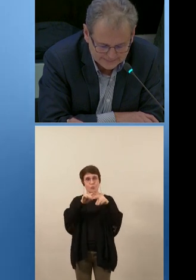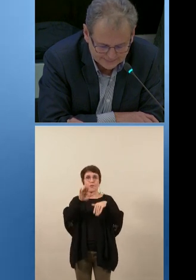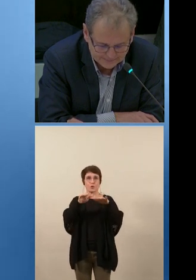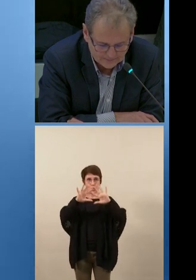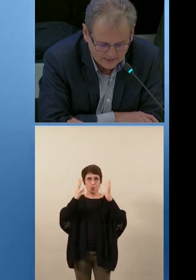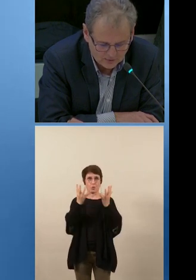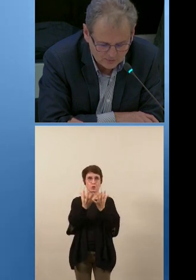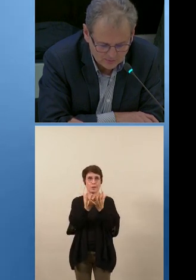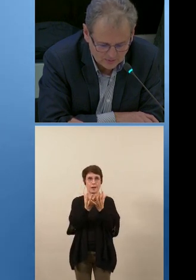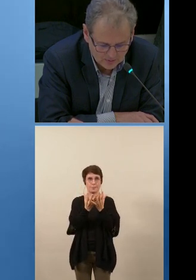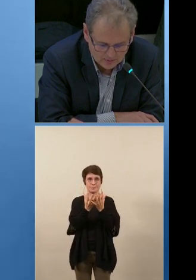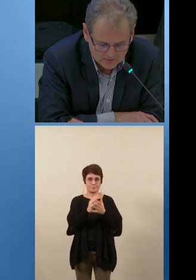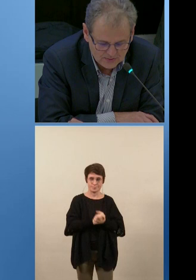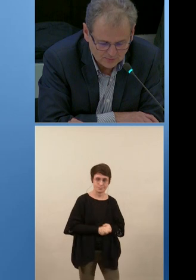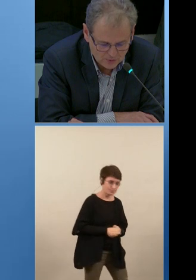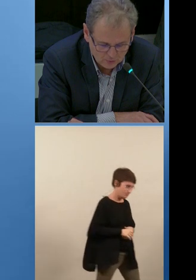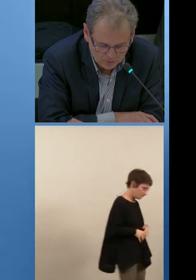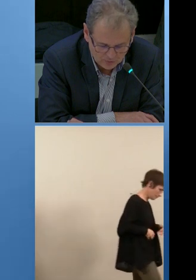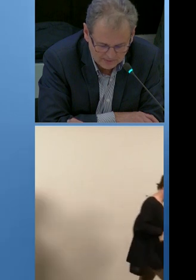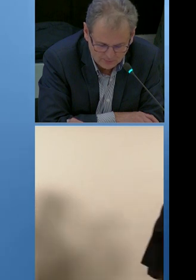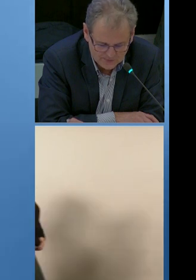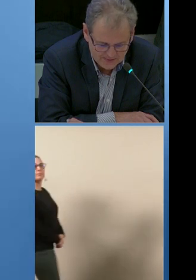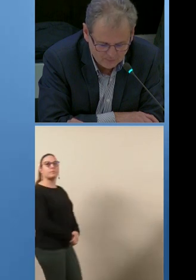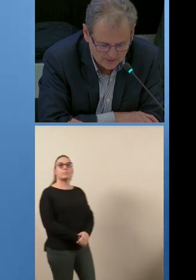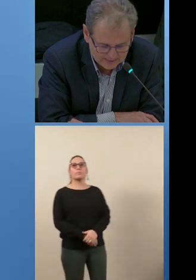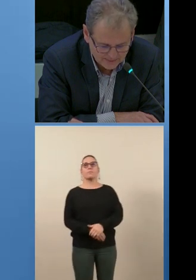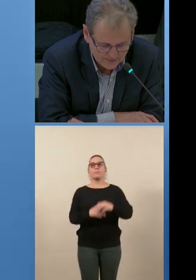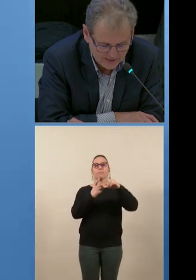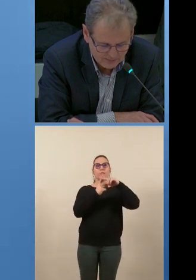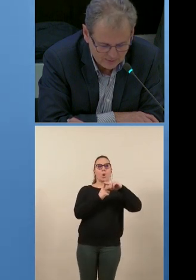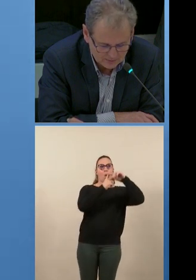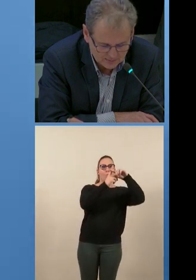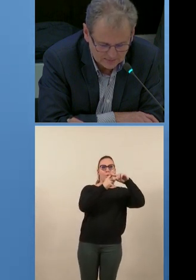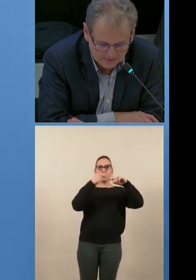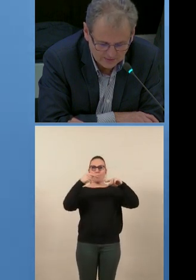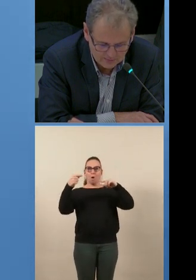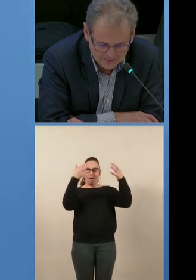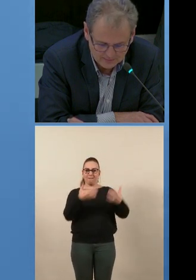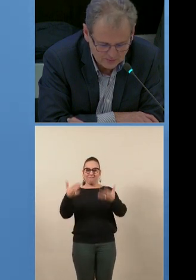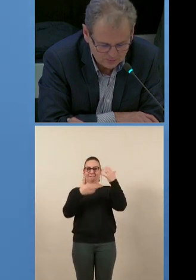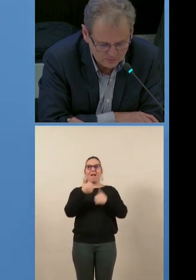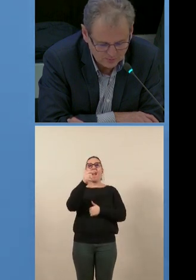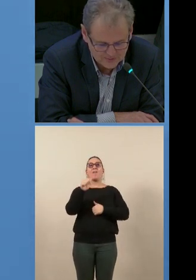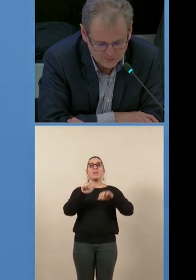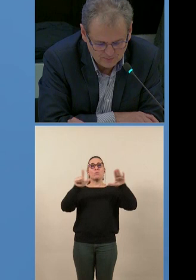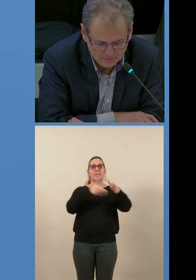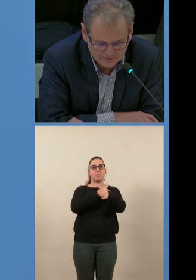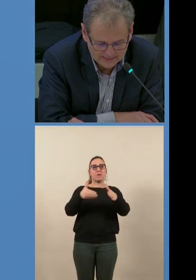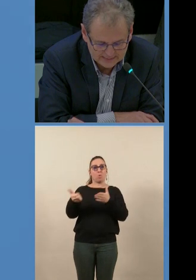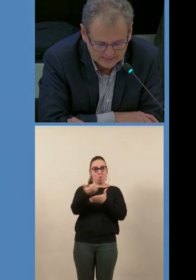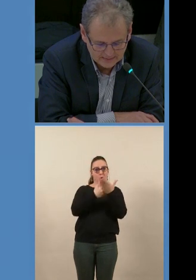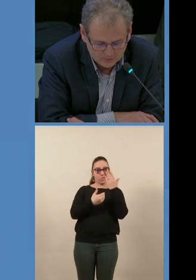t alors si on ajoute les plus et les moins finalement 1,7 million de recettes